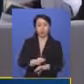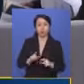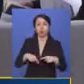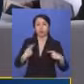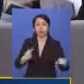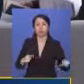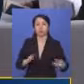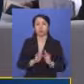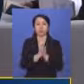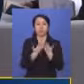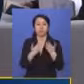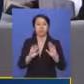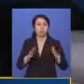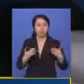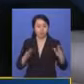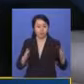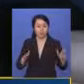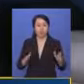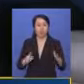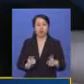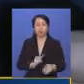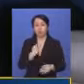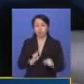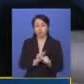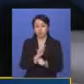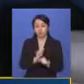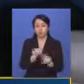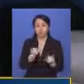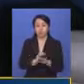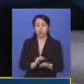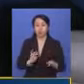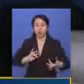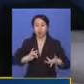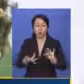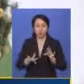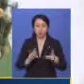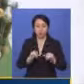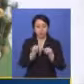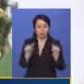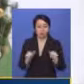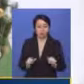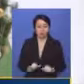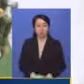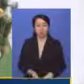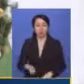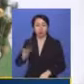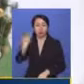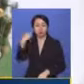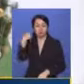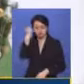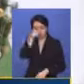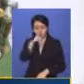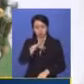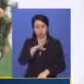различные выставки, литературные вечера и мастер-классы для детей, только в онлайн-формате. В прошлом году у нас было все